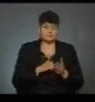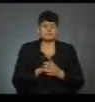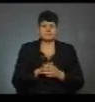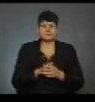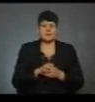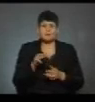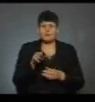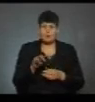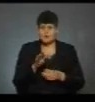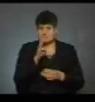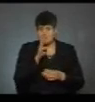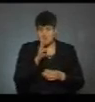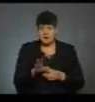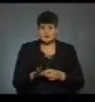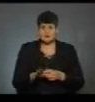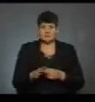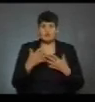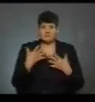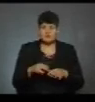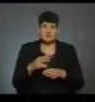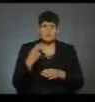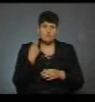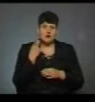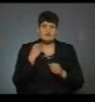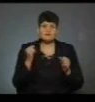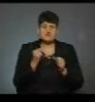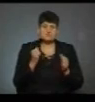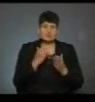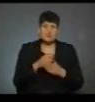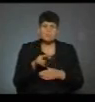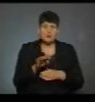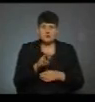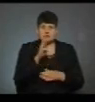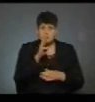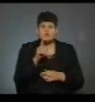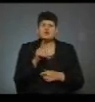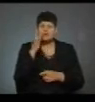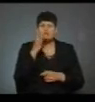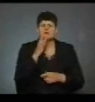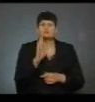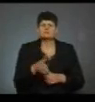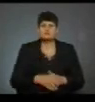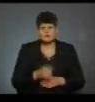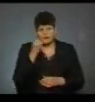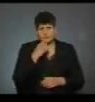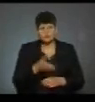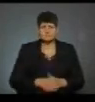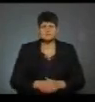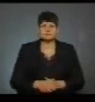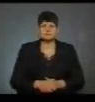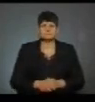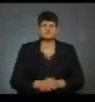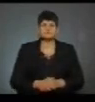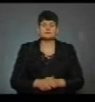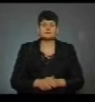по зарплаті тепломережі. У мене борги взимку є по зарплаті, а що буде влітку? Дякую. Дякую за ваше